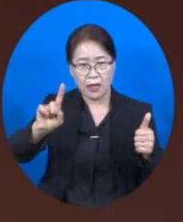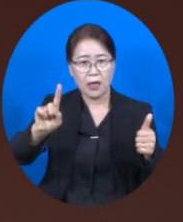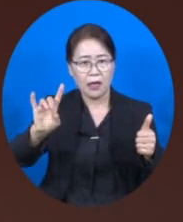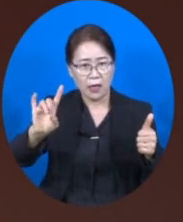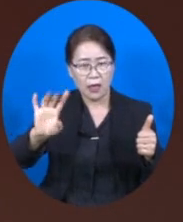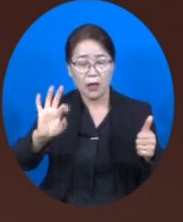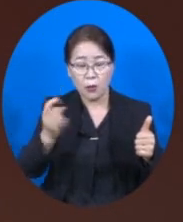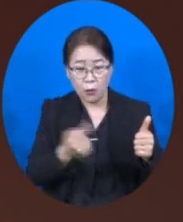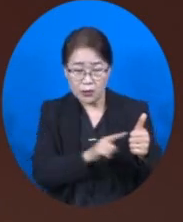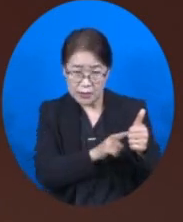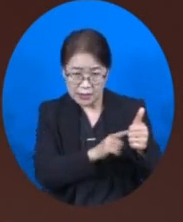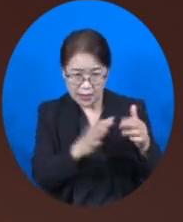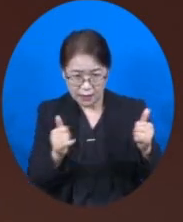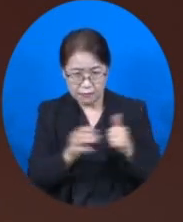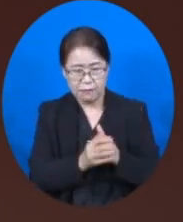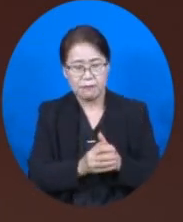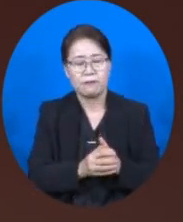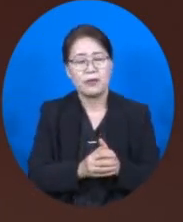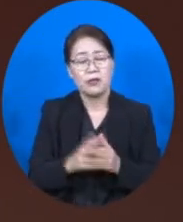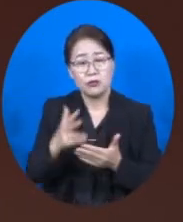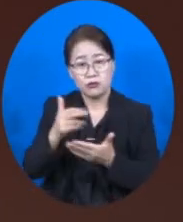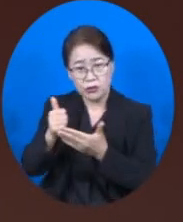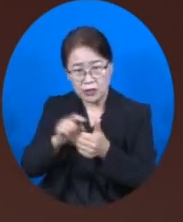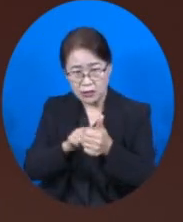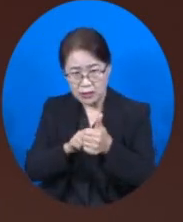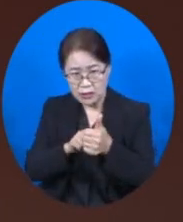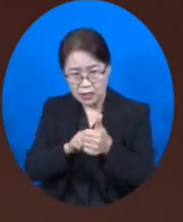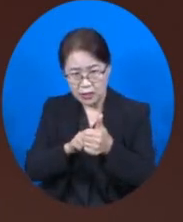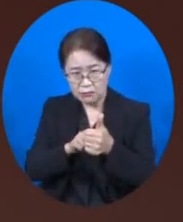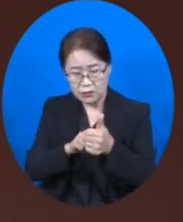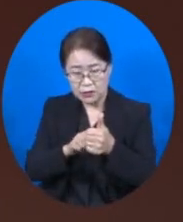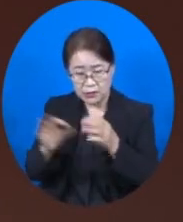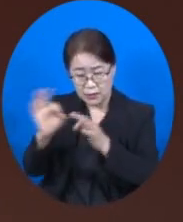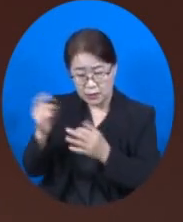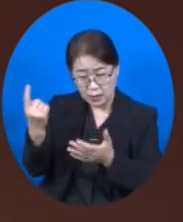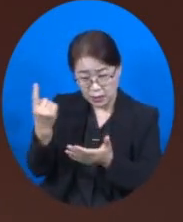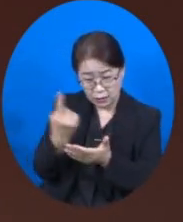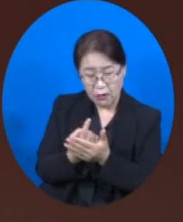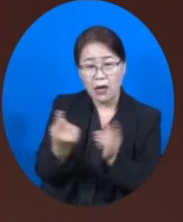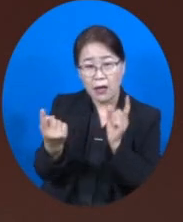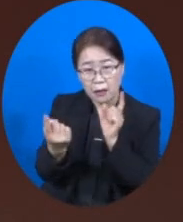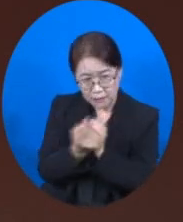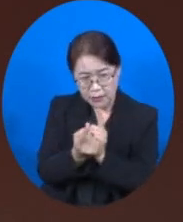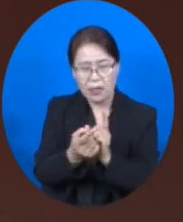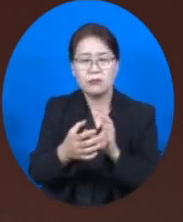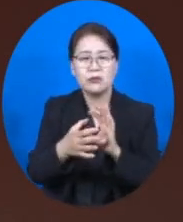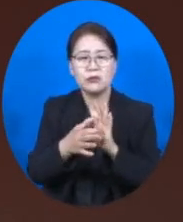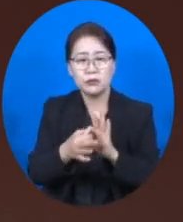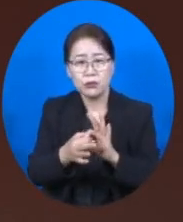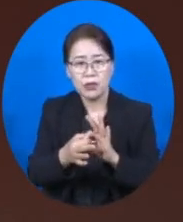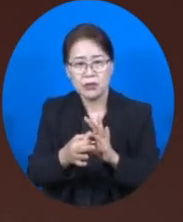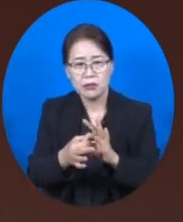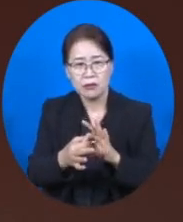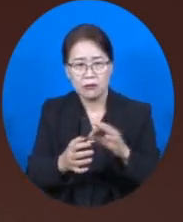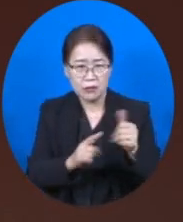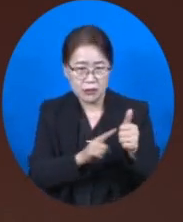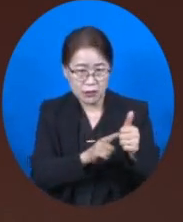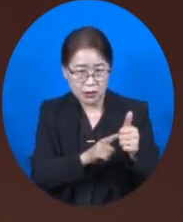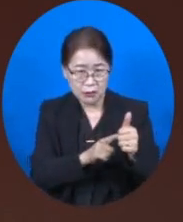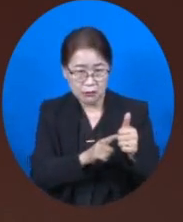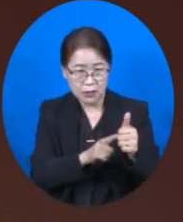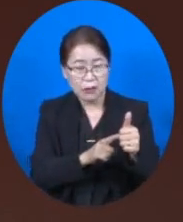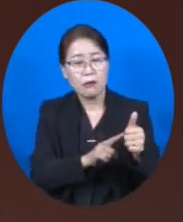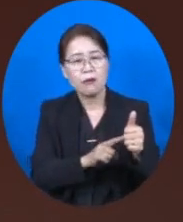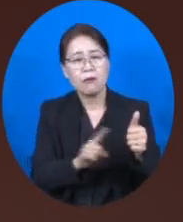그런데 주님께서 그 삭개오를 찾아와 만나 주심으로 인해서 삭개오는 어떻게